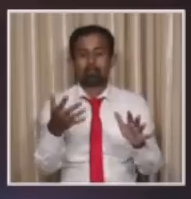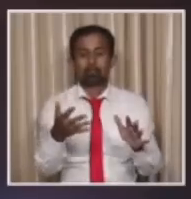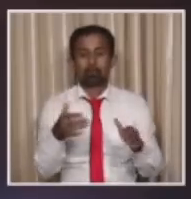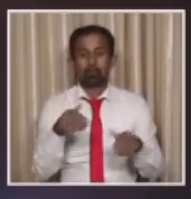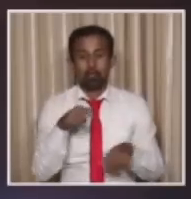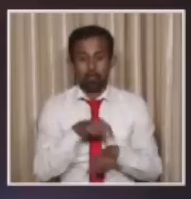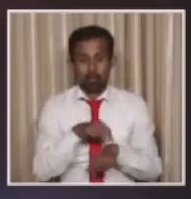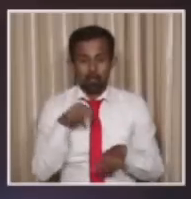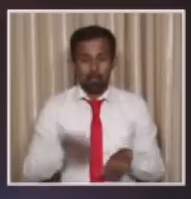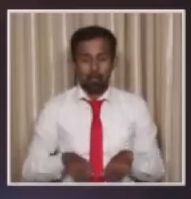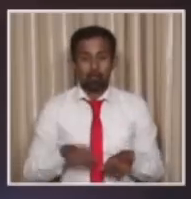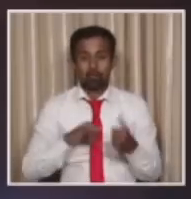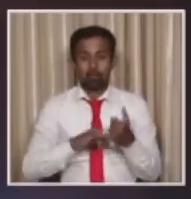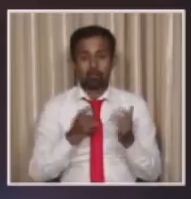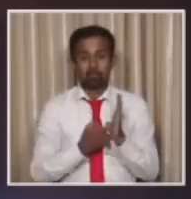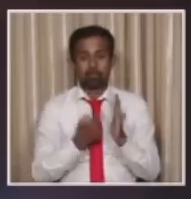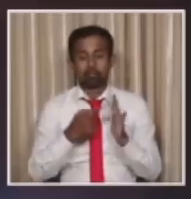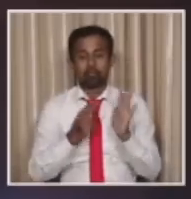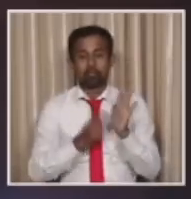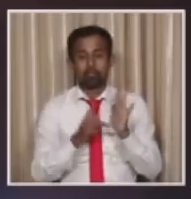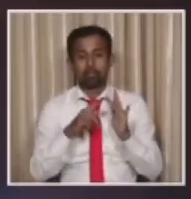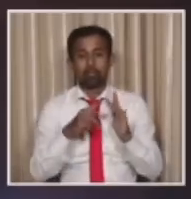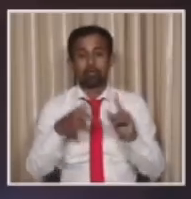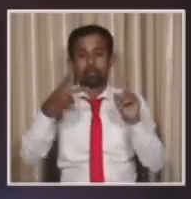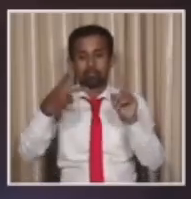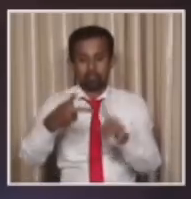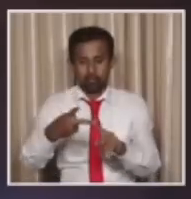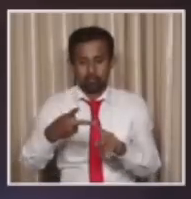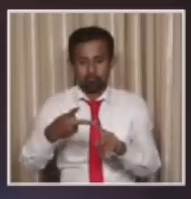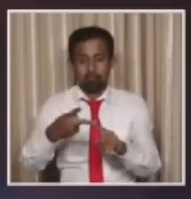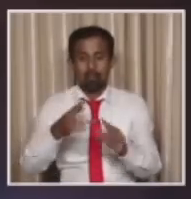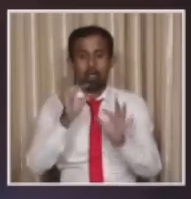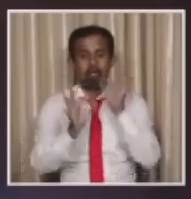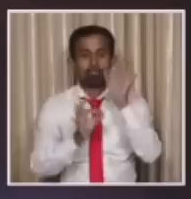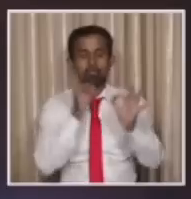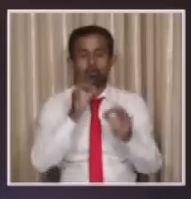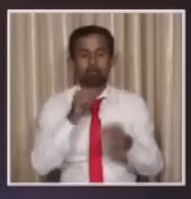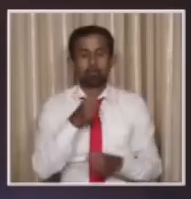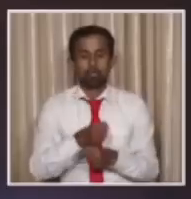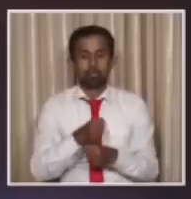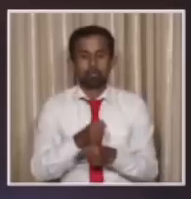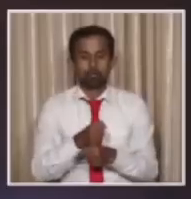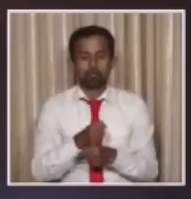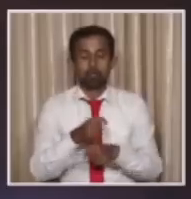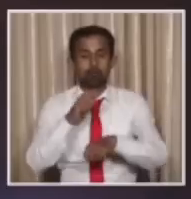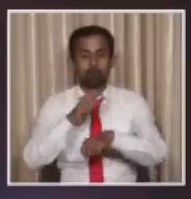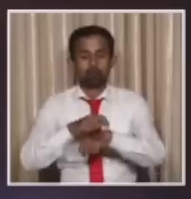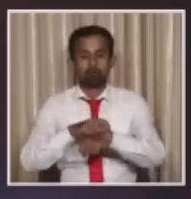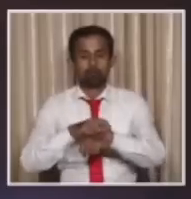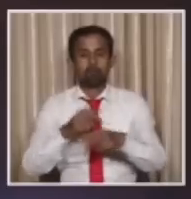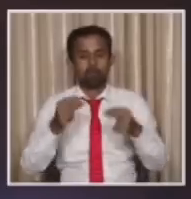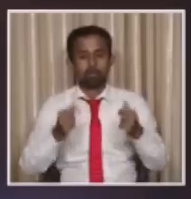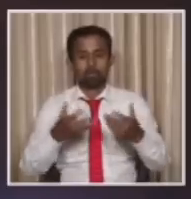අද ශිරාණි බණ්ඩාරනායකගේ දෙවැනි එපිසෝඩ් එක ගෙනල්ලා මේ ආණ්ඩුවේ ආයු කාලය ඉතාම